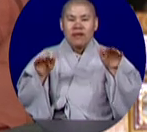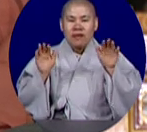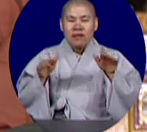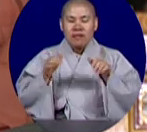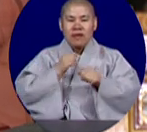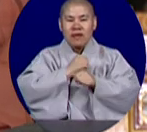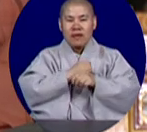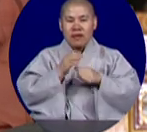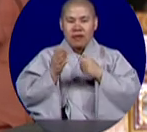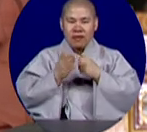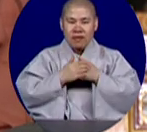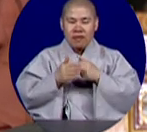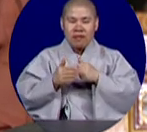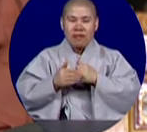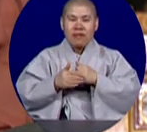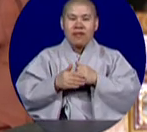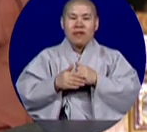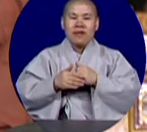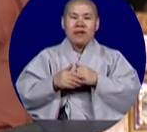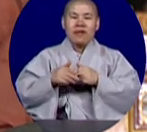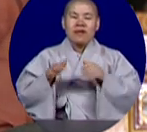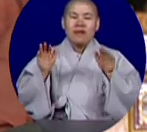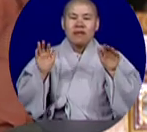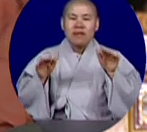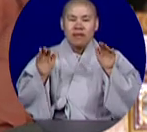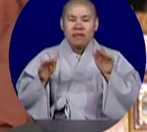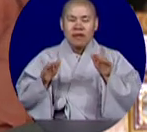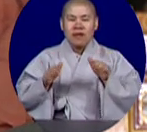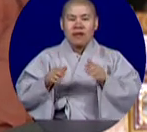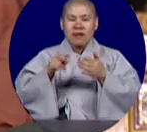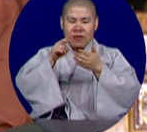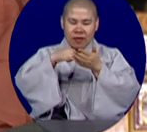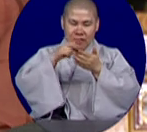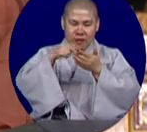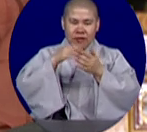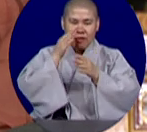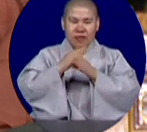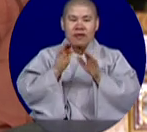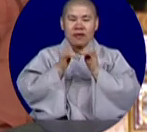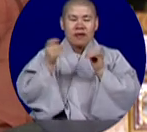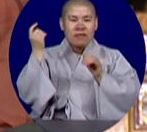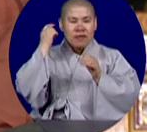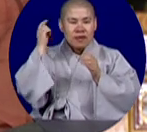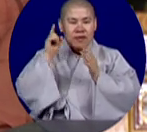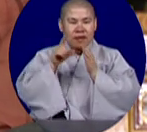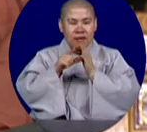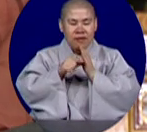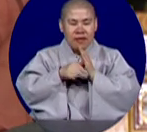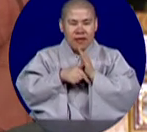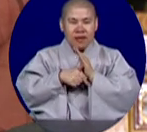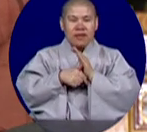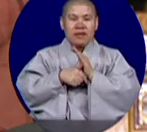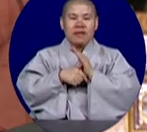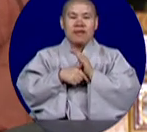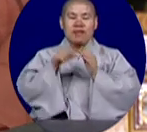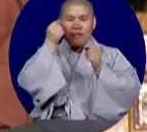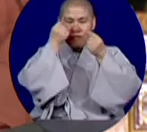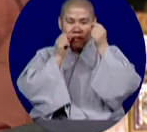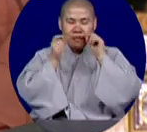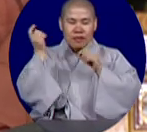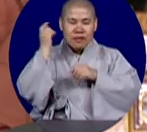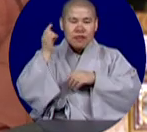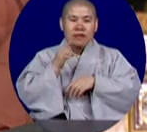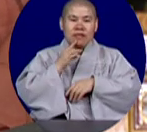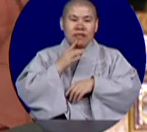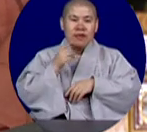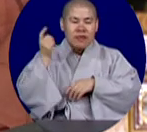지지굴 소리. 제비는 그걸 지금 읽고 있는데 사람이 들을 때는 이 지지굴 소리밖에 안 들린다 이